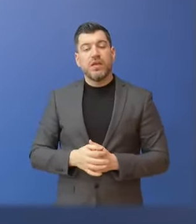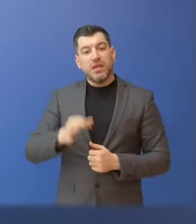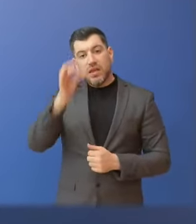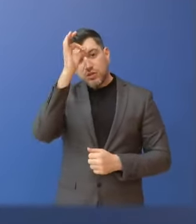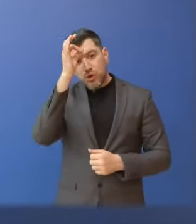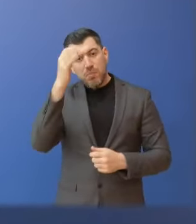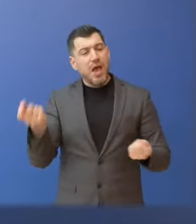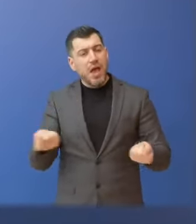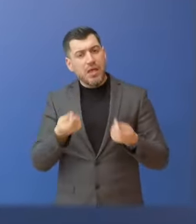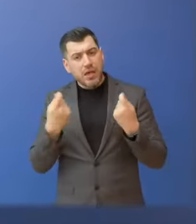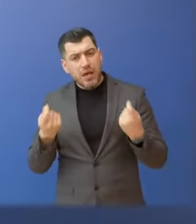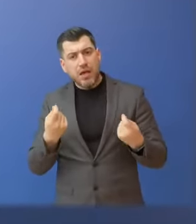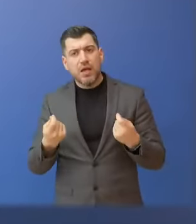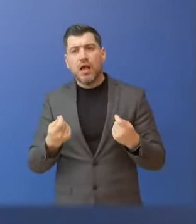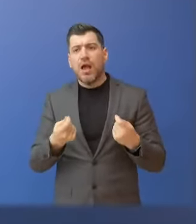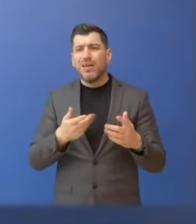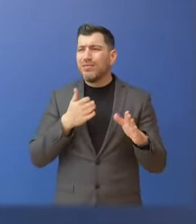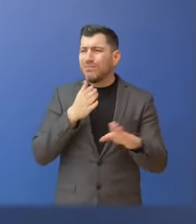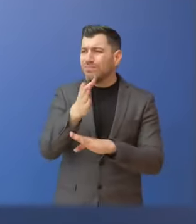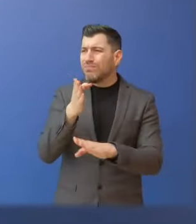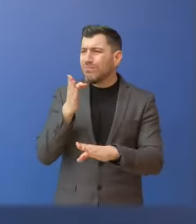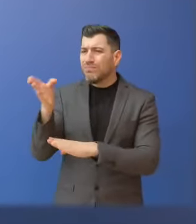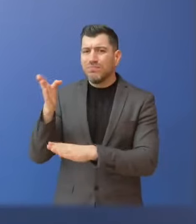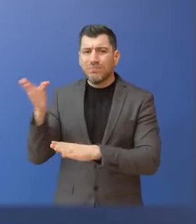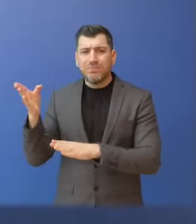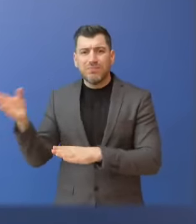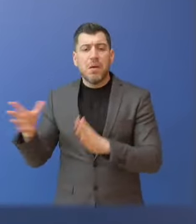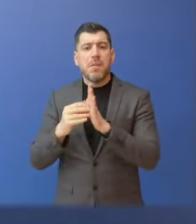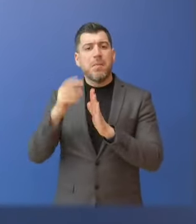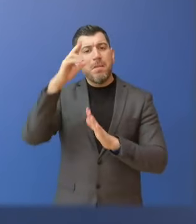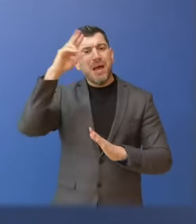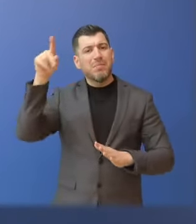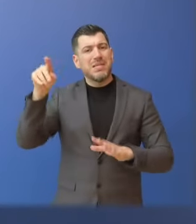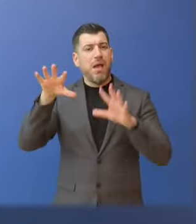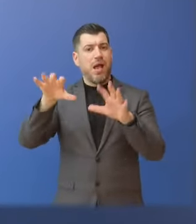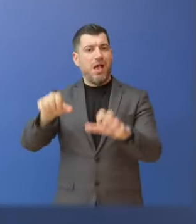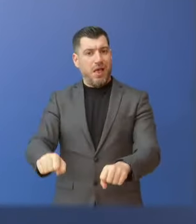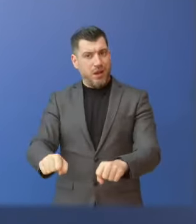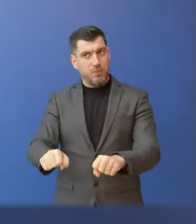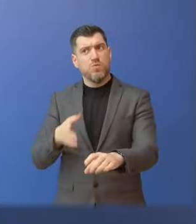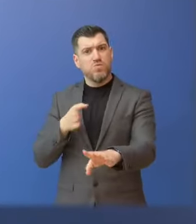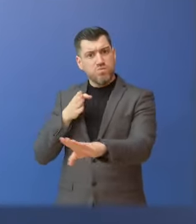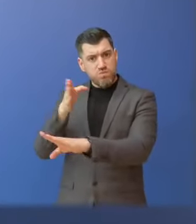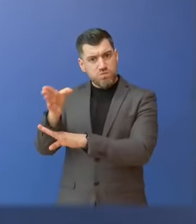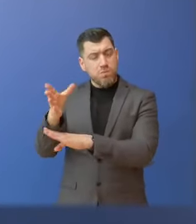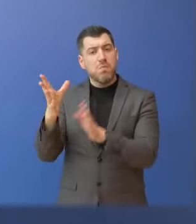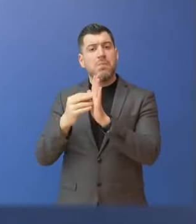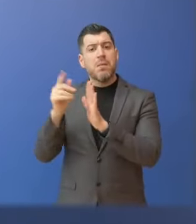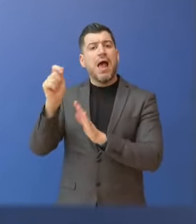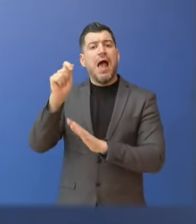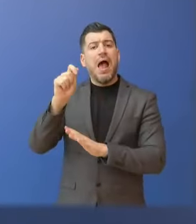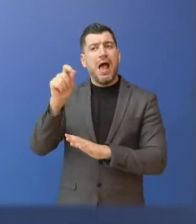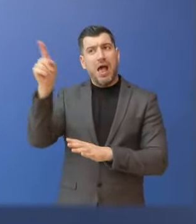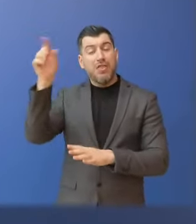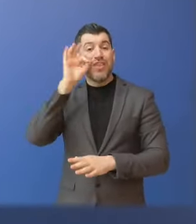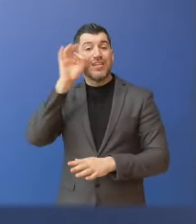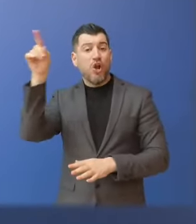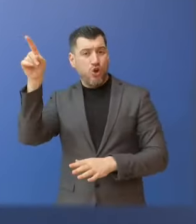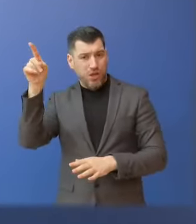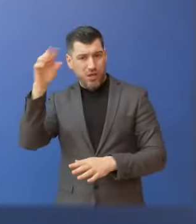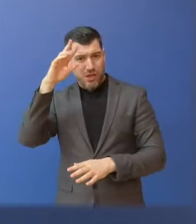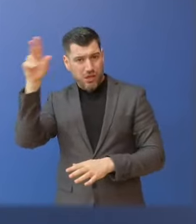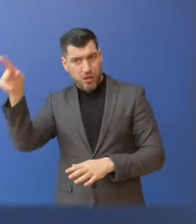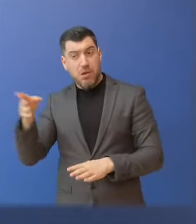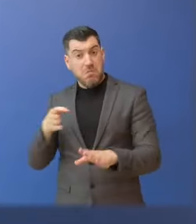σε κτίρια υπο κατάληψη η γνωστή περίπτωση του απθ και της βιβλιοθήκης που κάποιοι θέλανε να τη σπάσουν με με βαριοπούλες φοιτητική